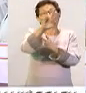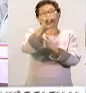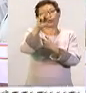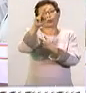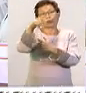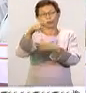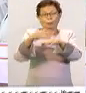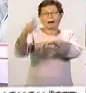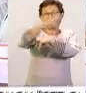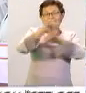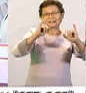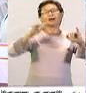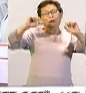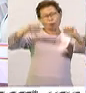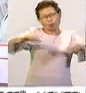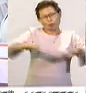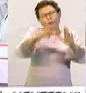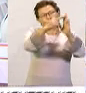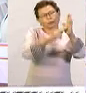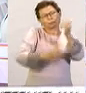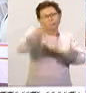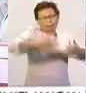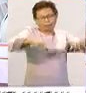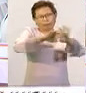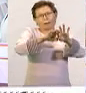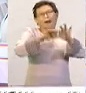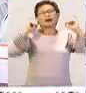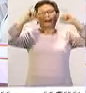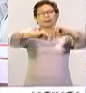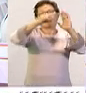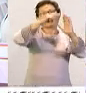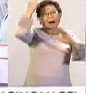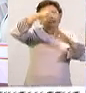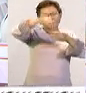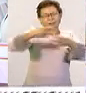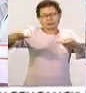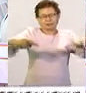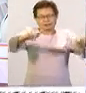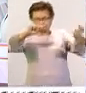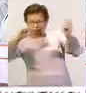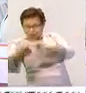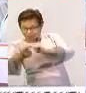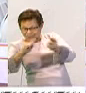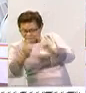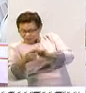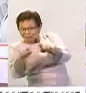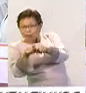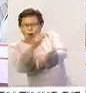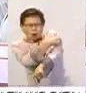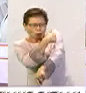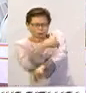ia membolehkan mereka melaksana rukun terpenting ibadah haji itu dalam kenderaan yang diubah suai sebagai hospital